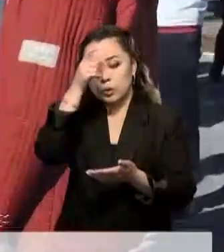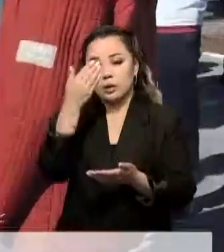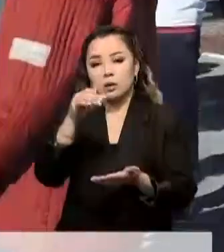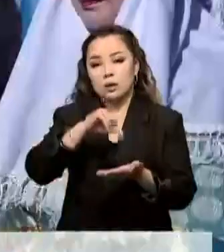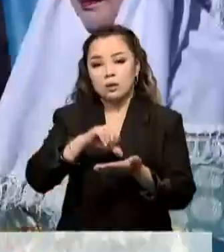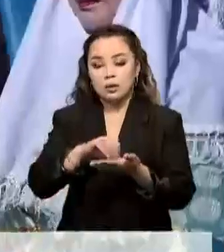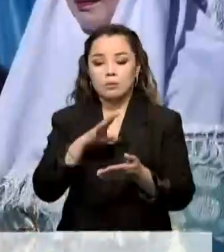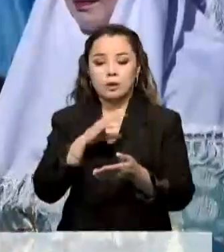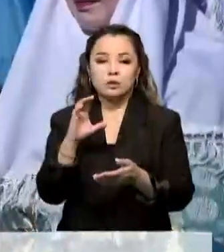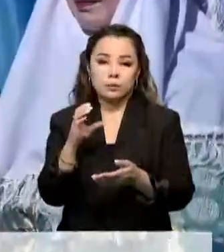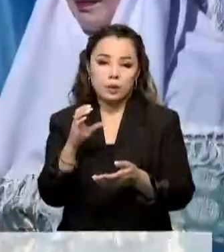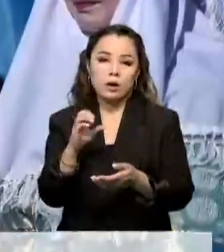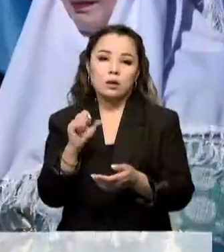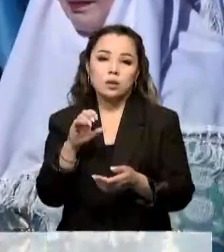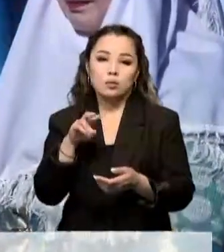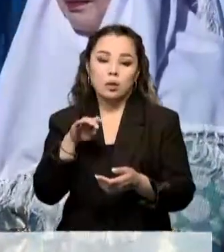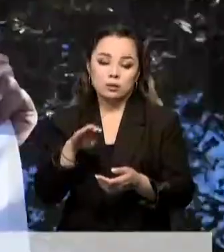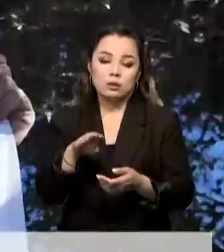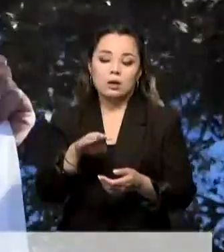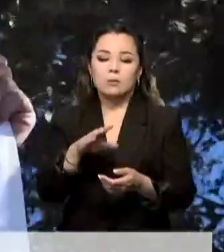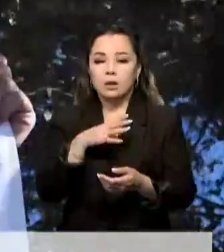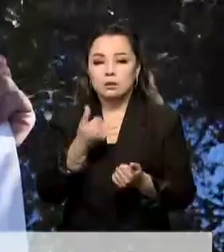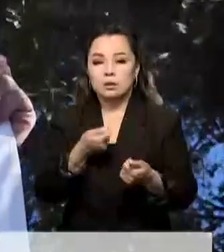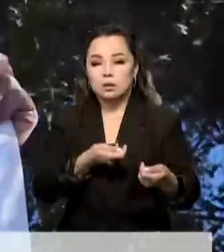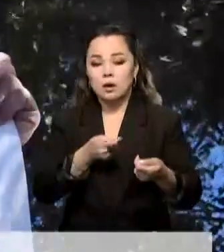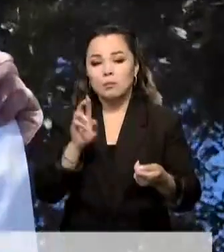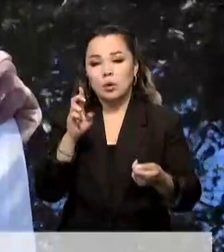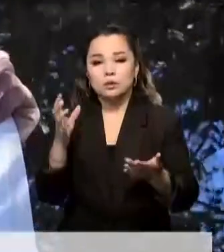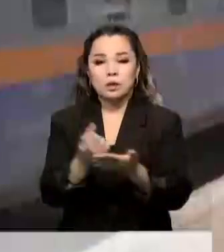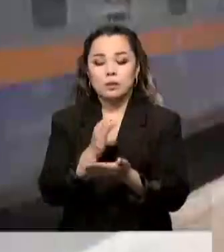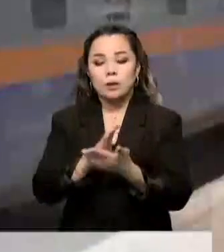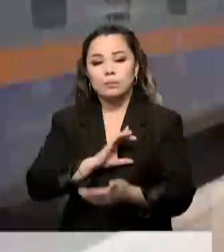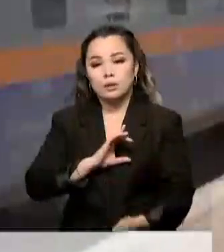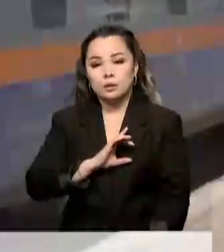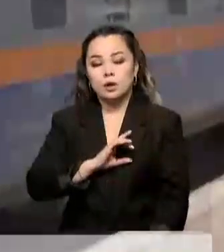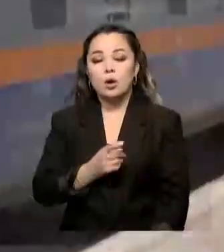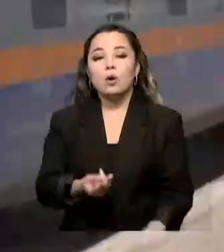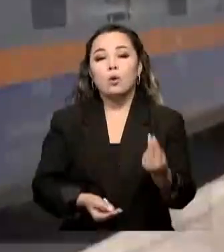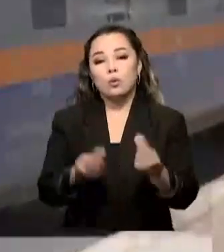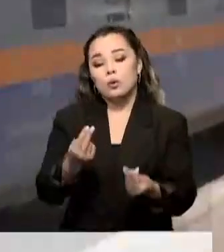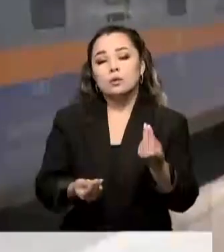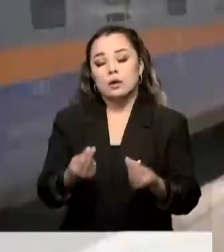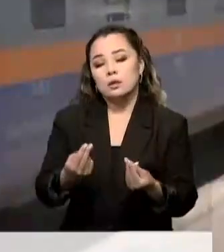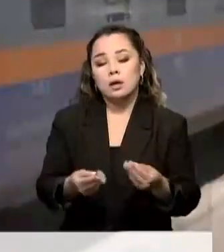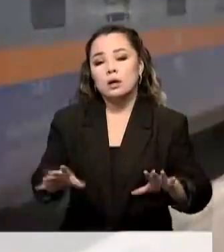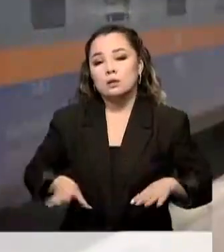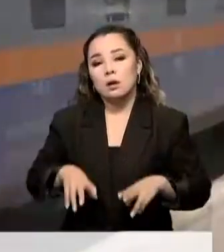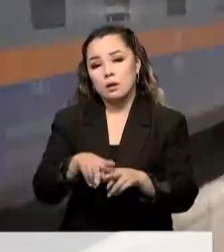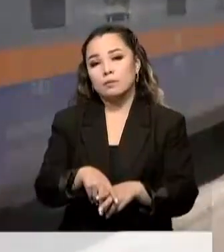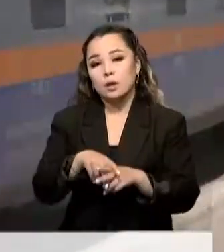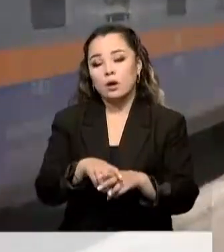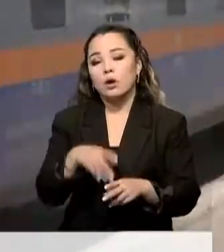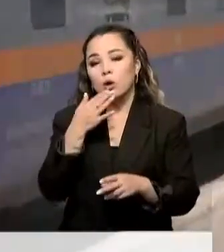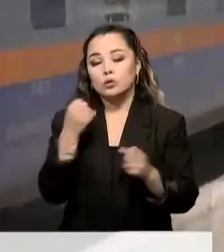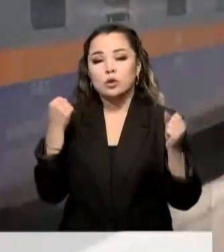аба күресінен күміс, ал Асылмұрат Бірімжанов таяқ тартудан қола медаль еншіледі. Көшпенділер ойыны өзі ұлттық спорт түрінің олимпиадасы деп